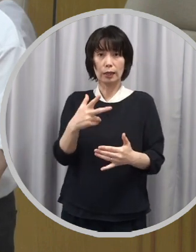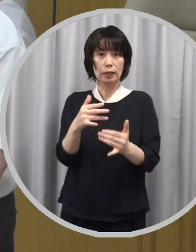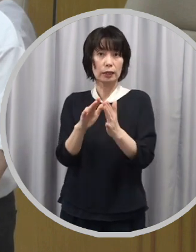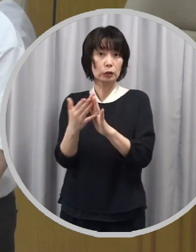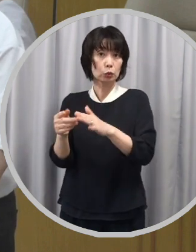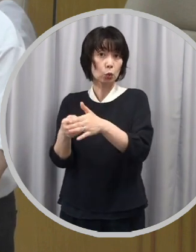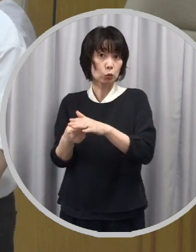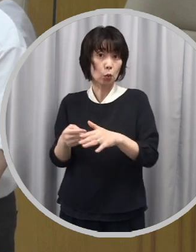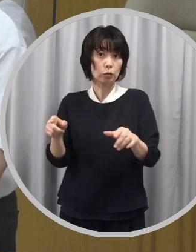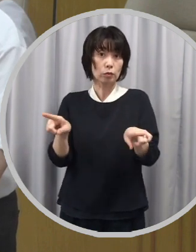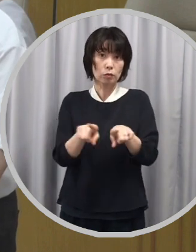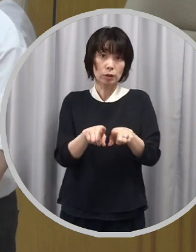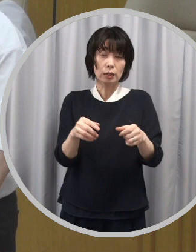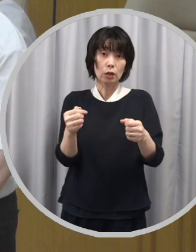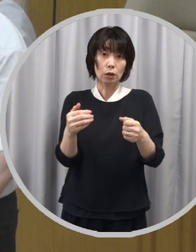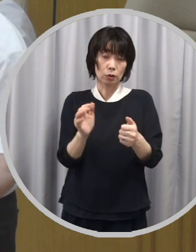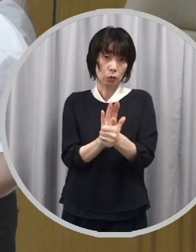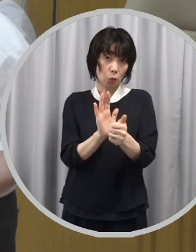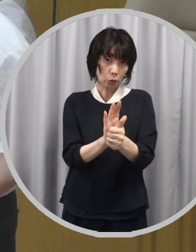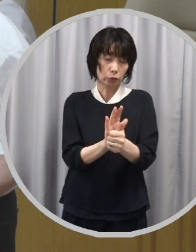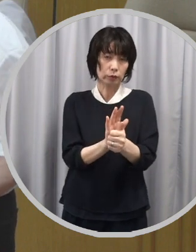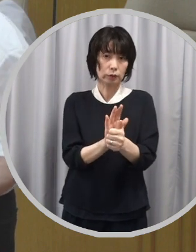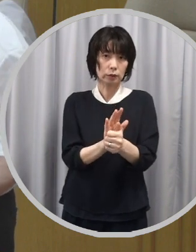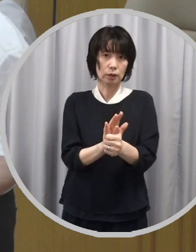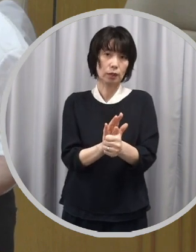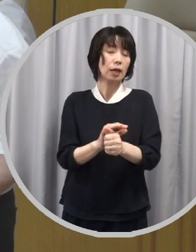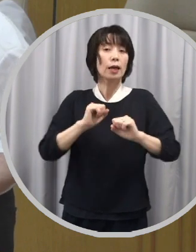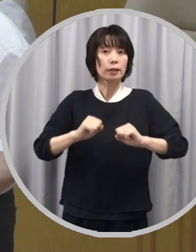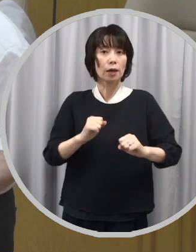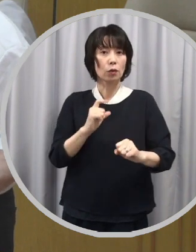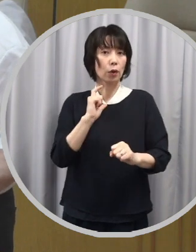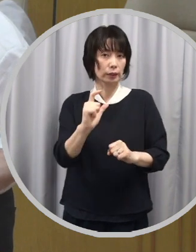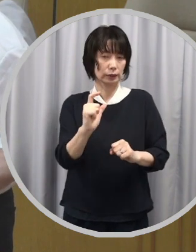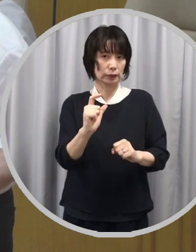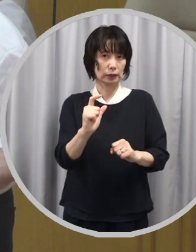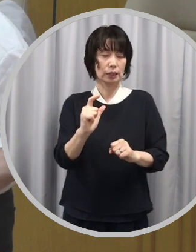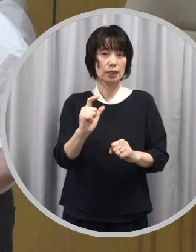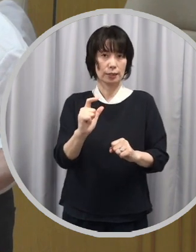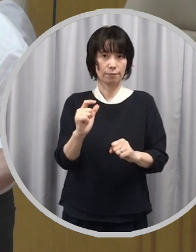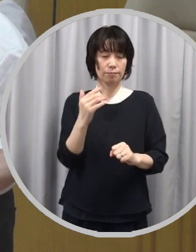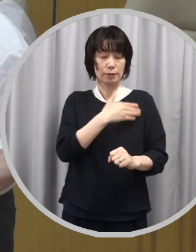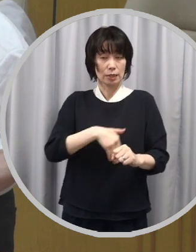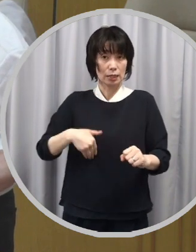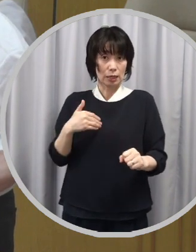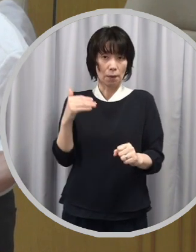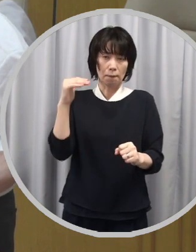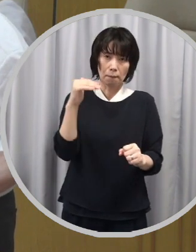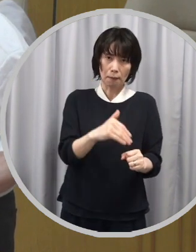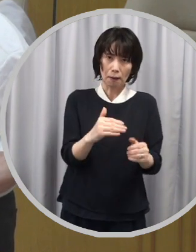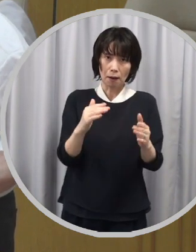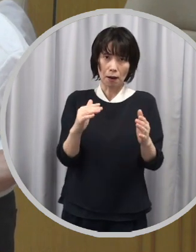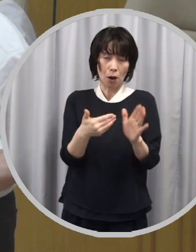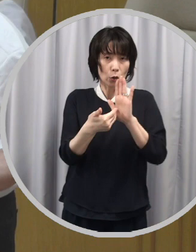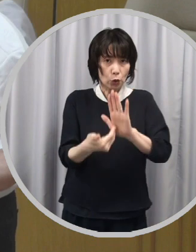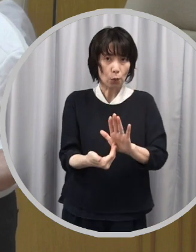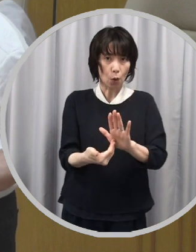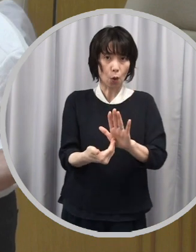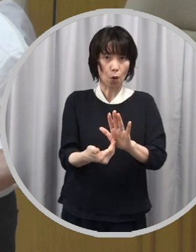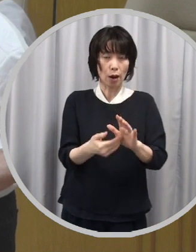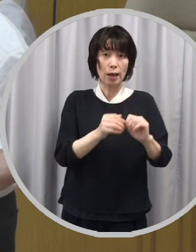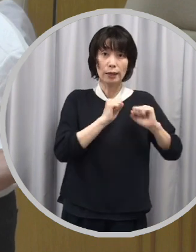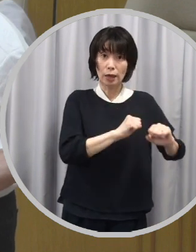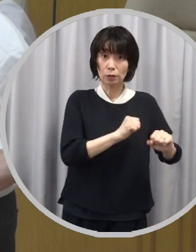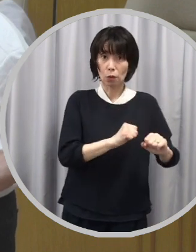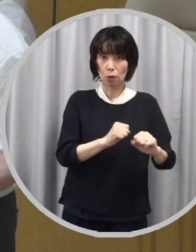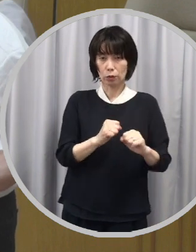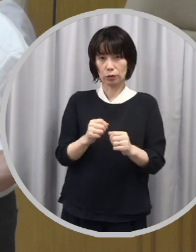協力して、後期高齢者の健康維持、フレイル予防、健康と要介護の間